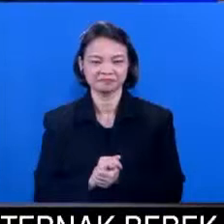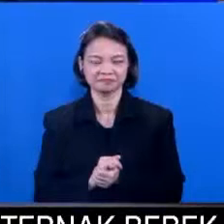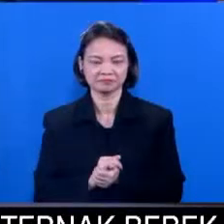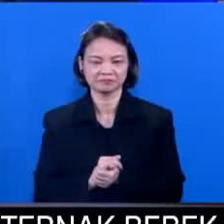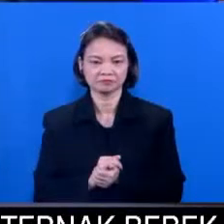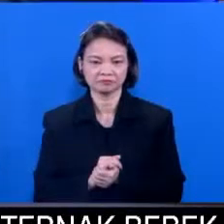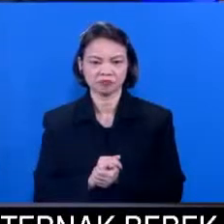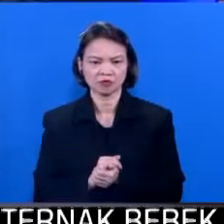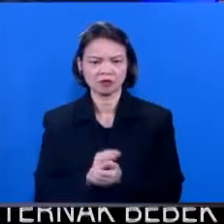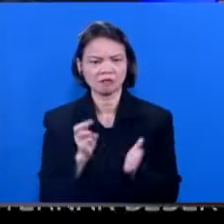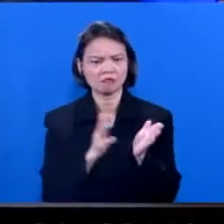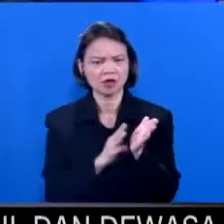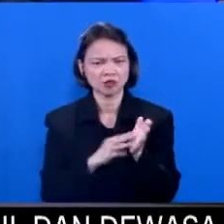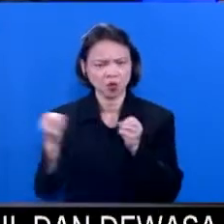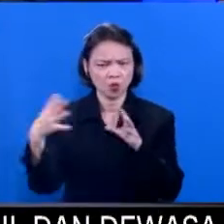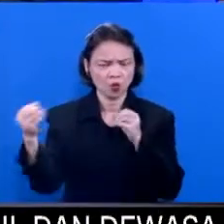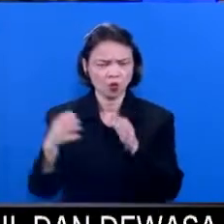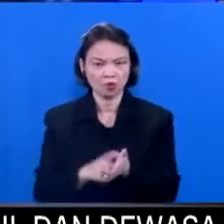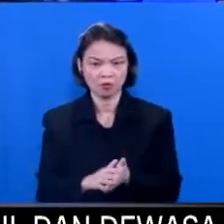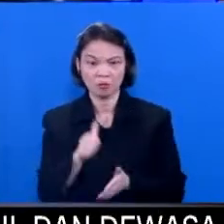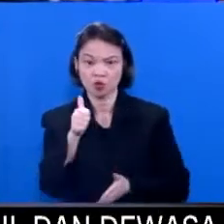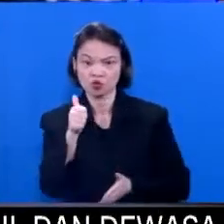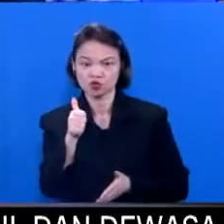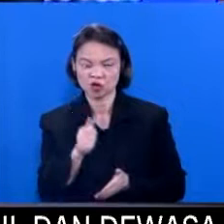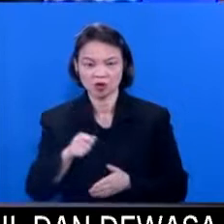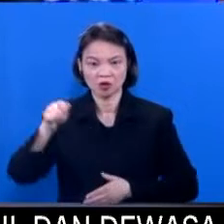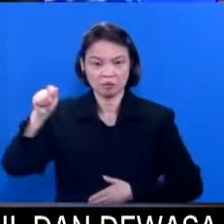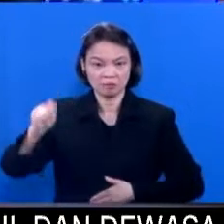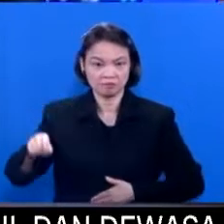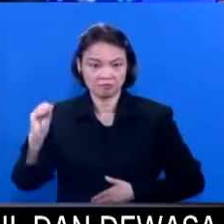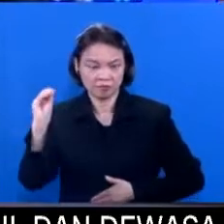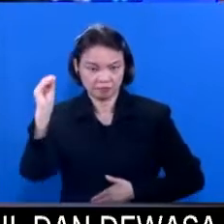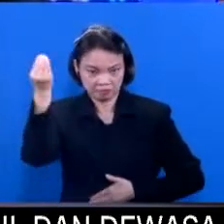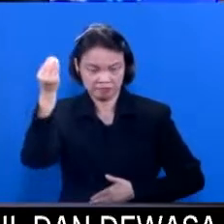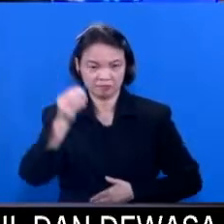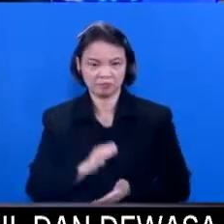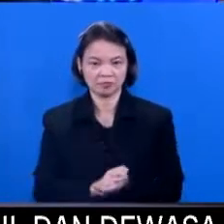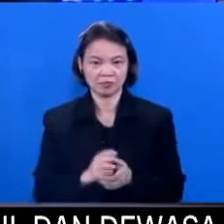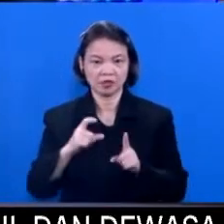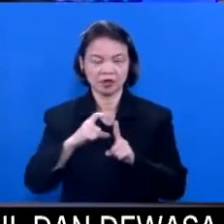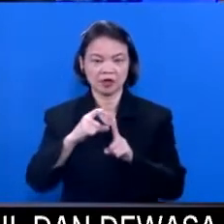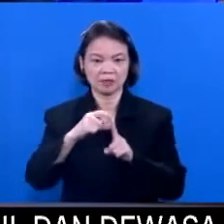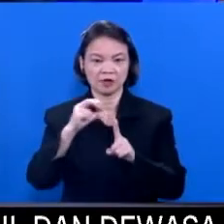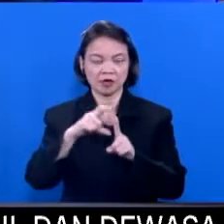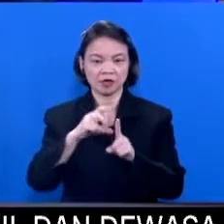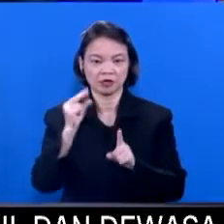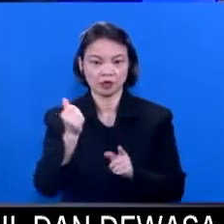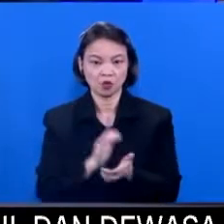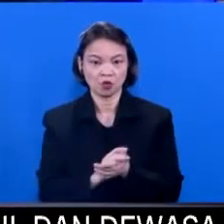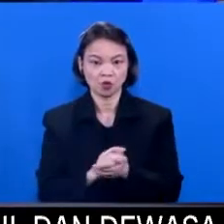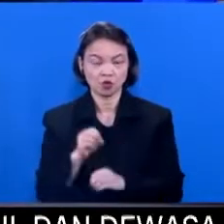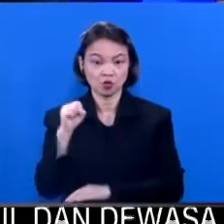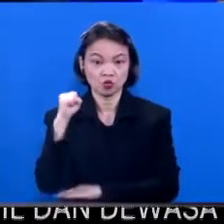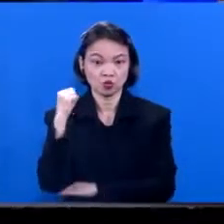Dipicu beda pendapat terkait kelayakan pimpinan sidang, sidang paripurna Dewan Pimpinan Rakyat Daerah Kabupaten Solok, Sumatera Barat berujung